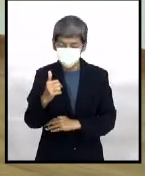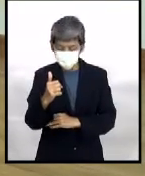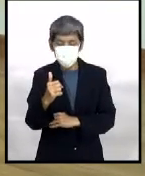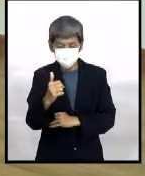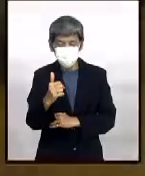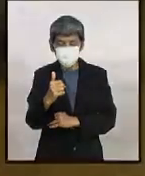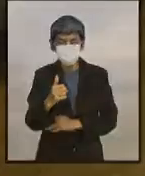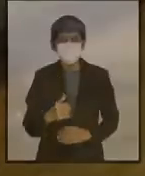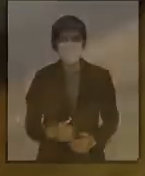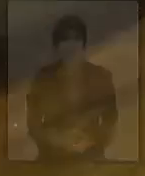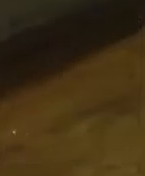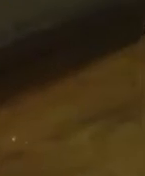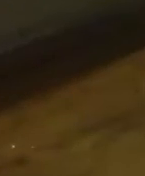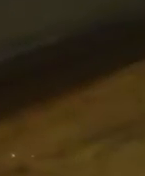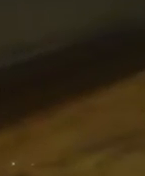ครับ